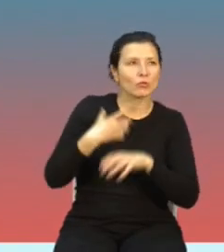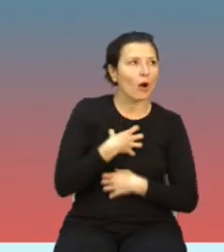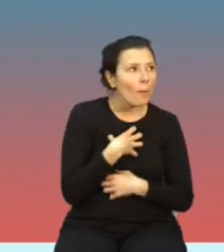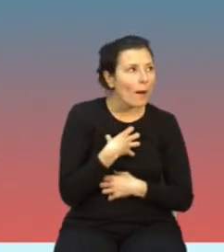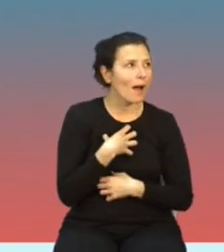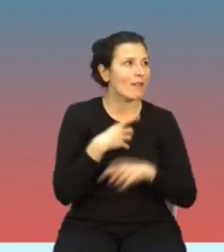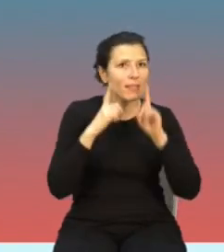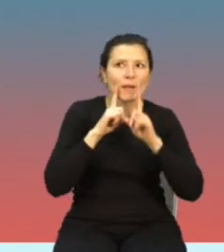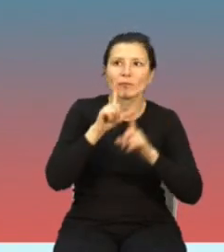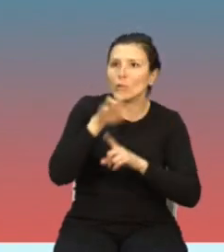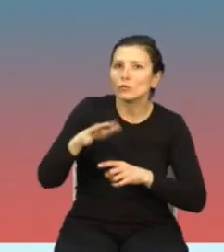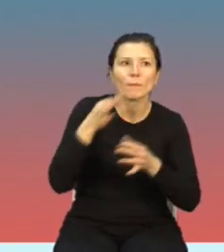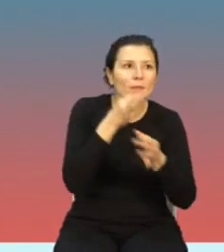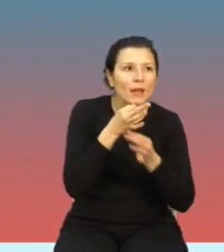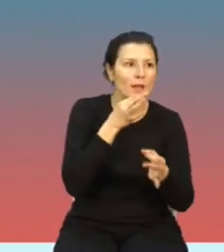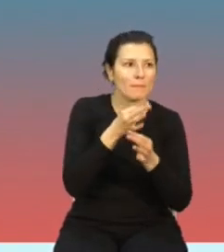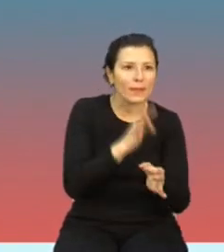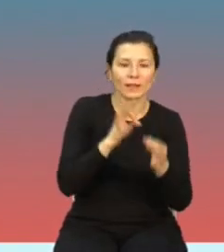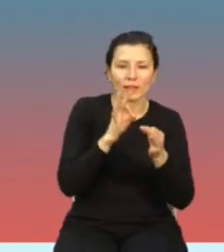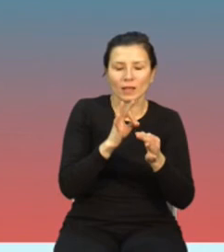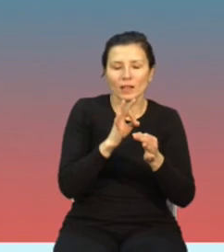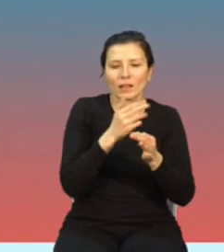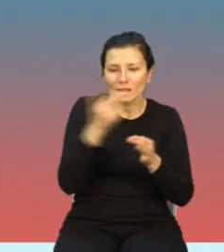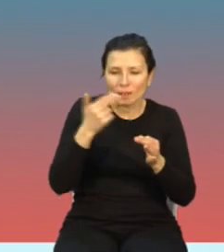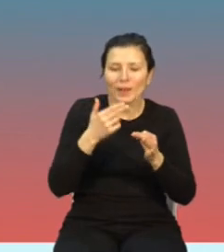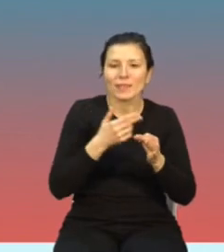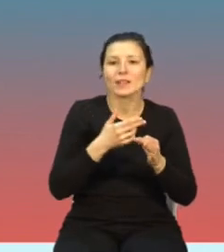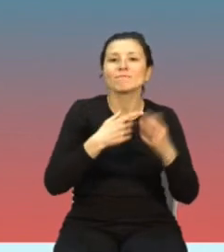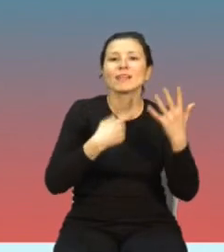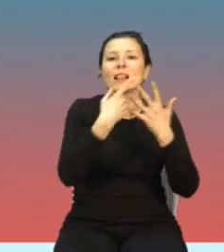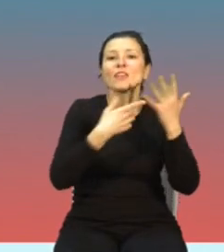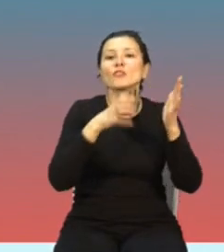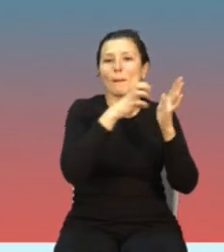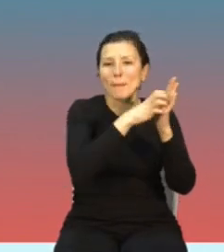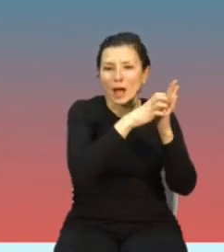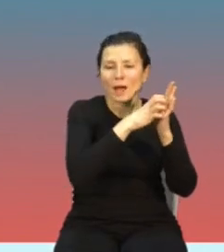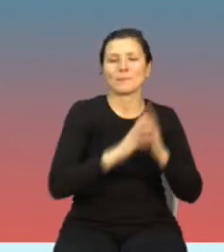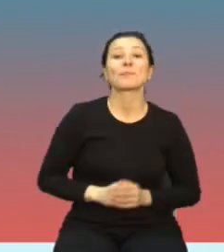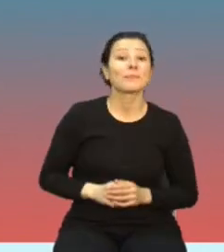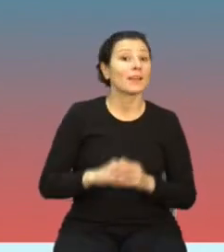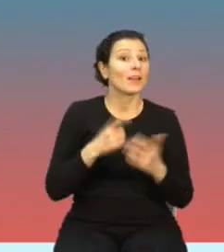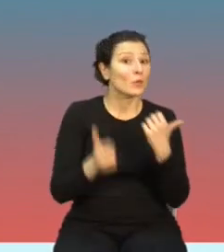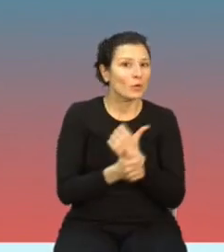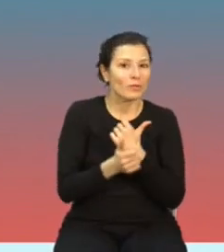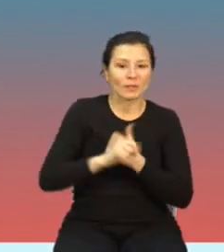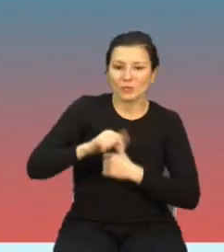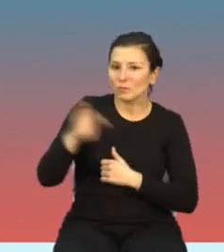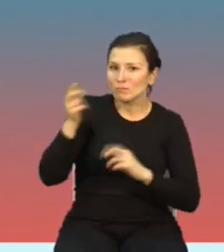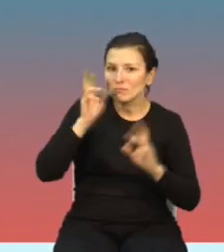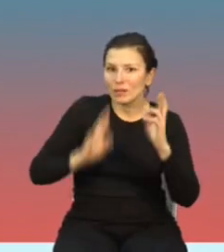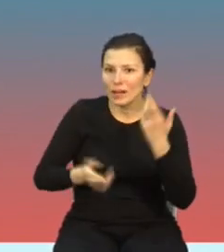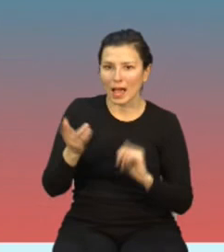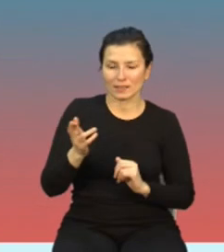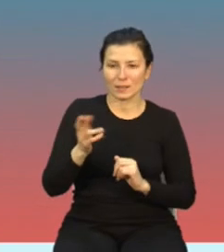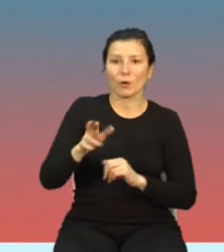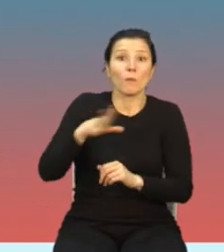mnóstwo różnych pytań dotyczących tych liczników. To w końcu spowodowało, że musieliśmy zareagować na